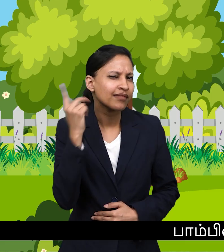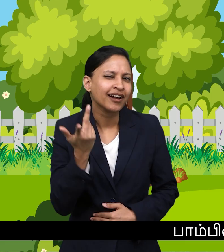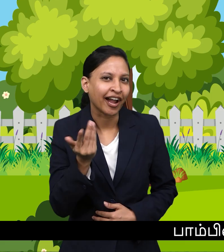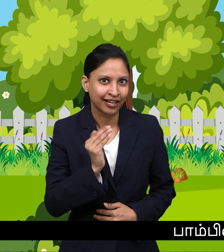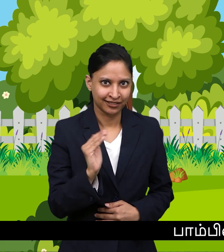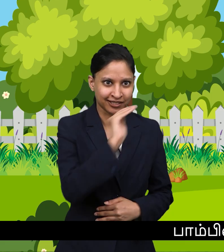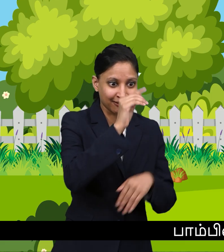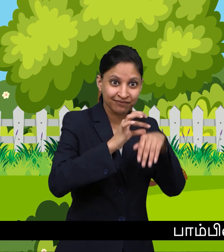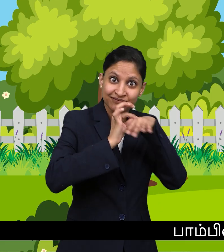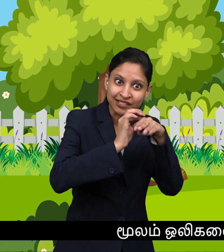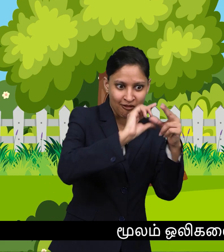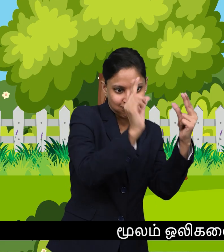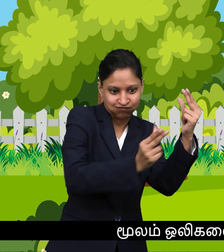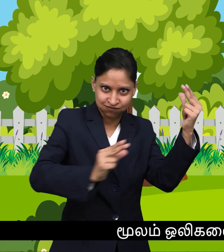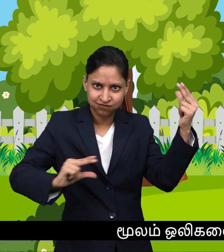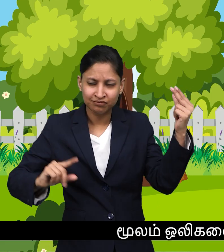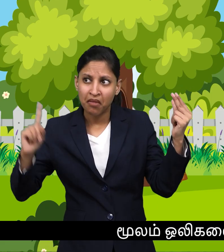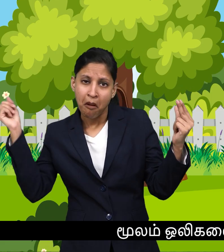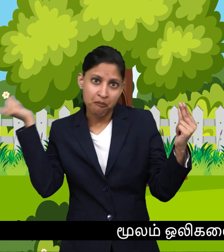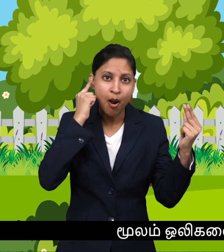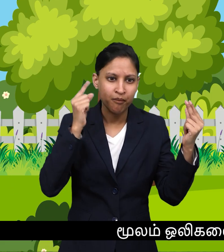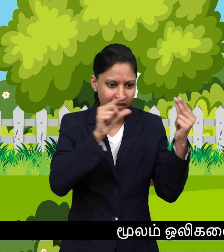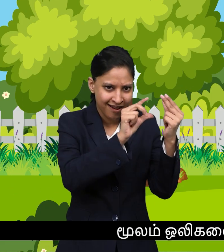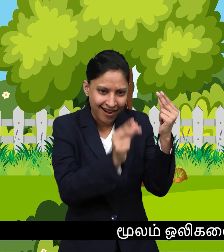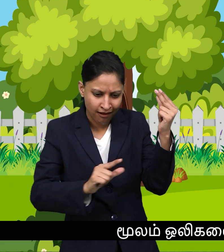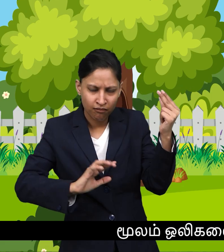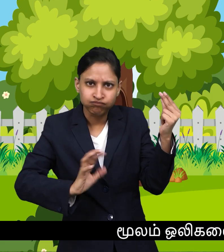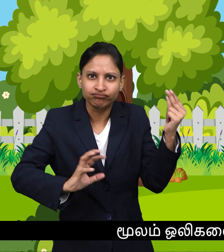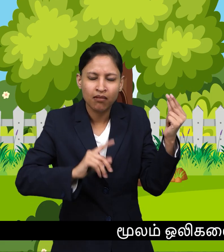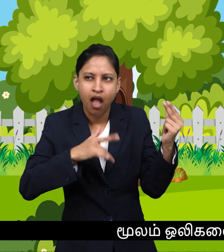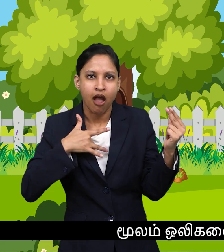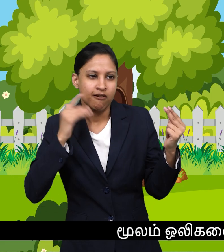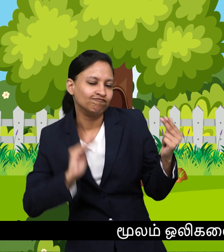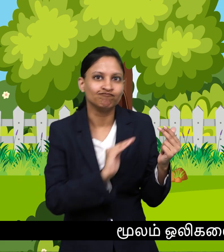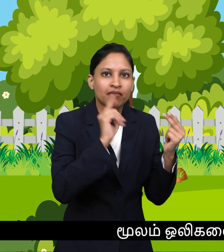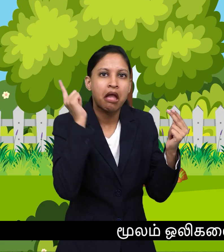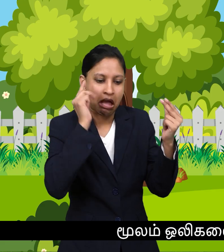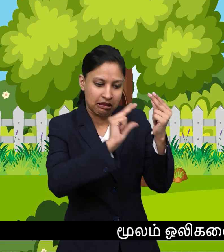பாம்பின் தோல் அதிர்வுகள் மூலம் ஒலிகளை அடையாளம் காண்கிறது.